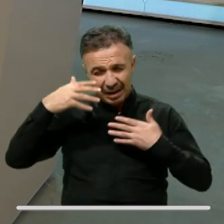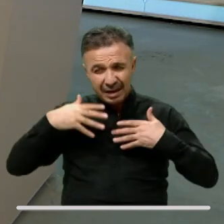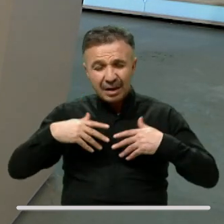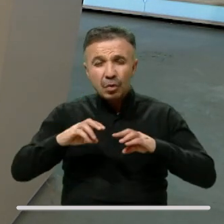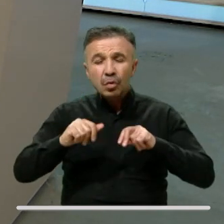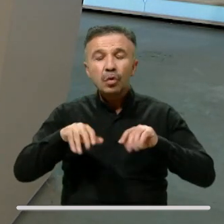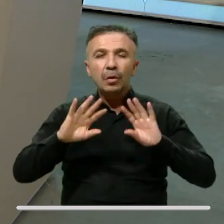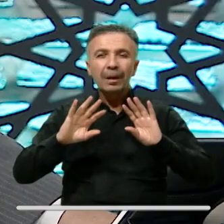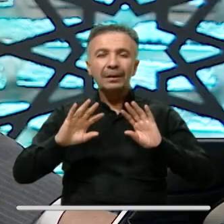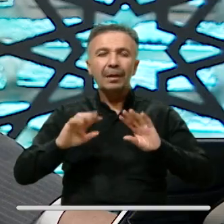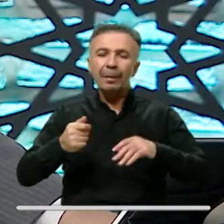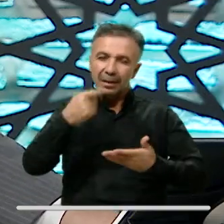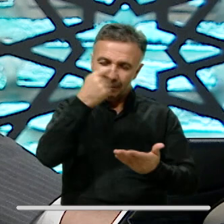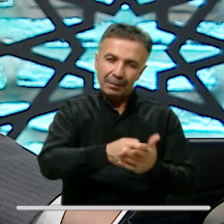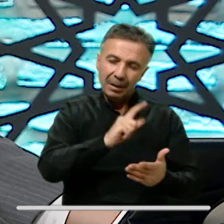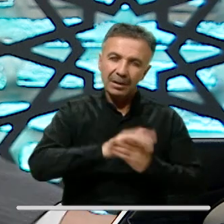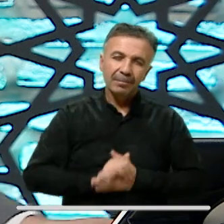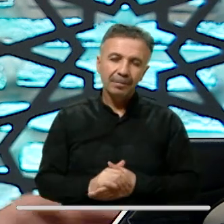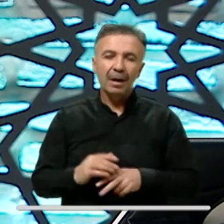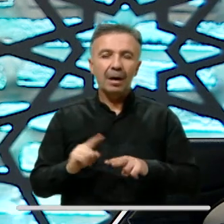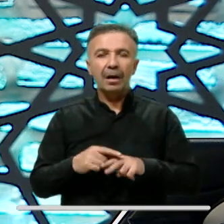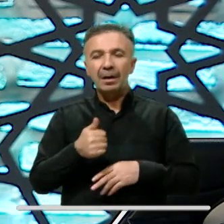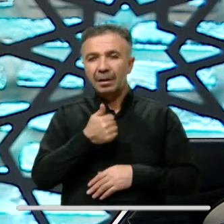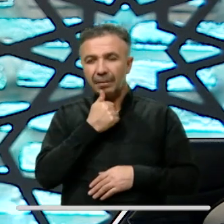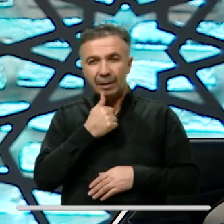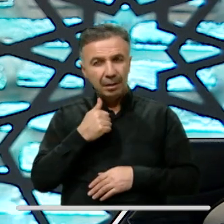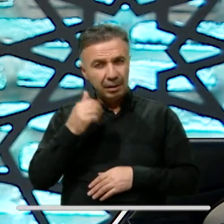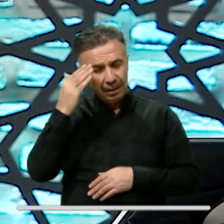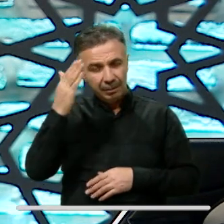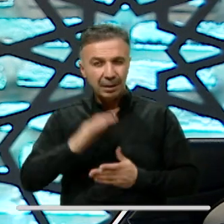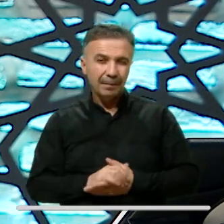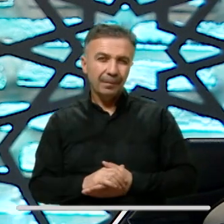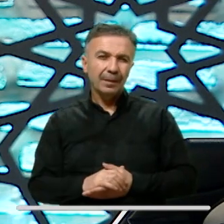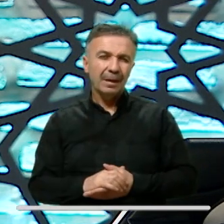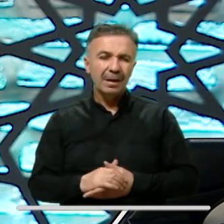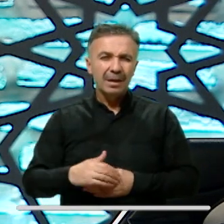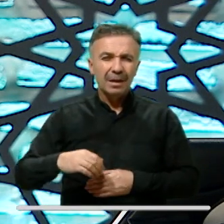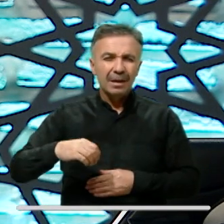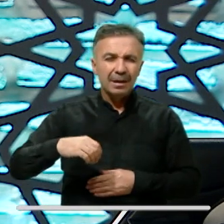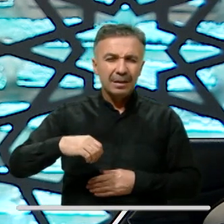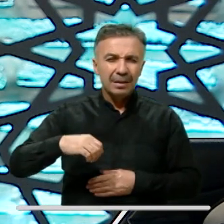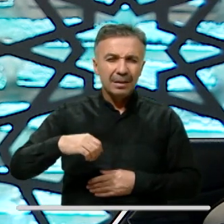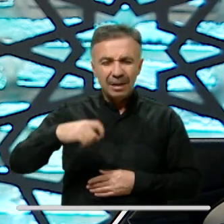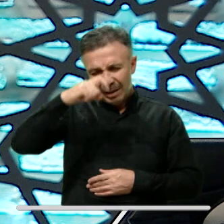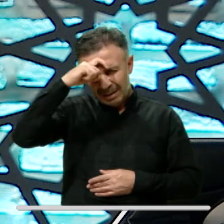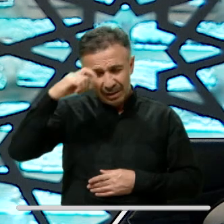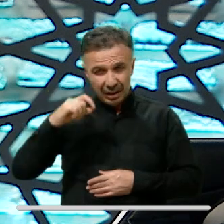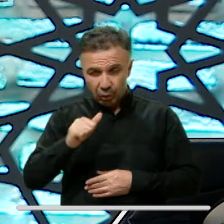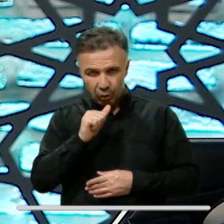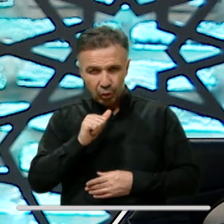edenlerden oluruz. Ali Bey'in selamları var. Şöyle bir soru sormuş. Sıcak su ya da ılık su imkanı